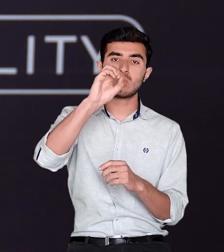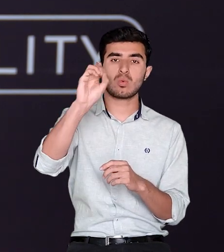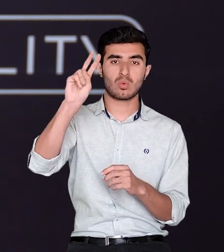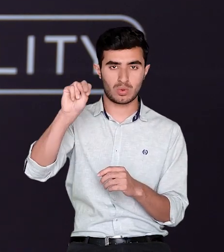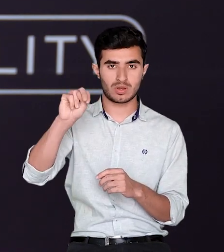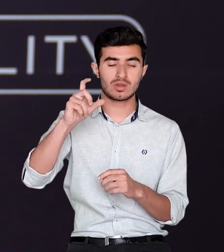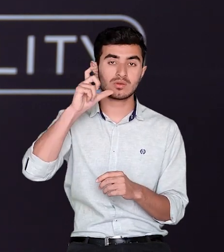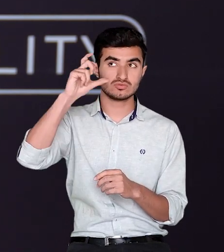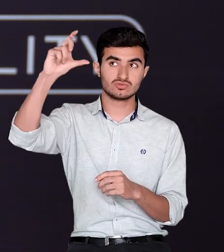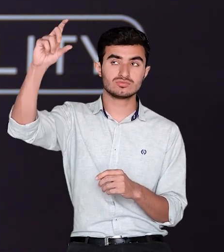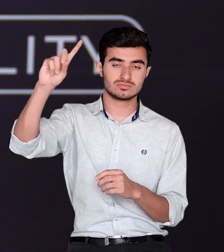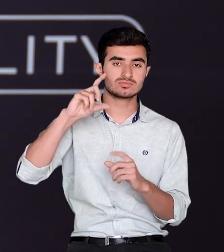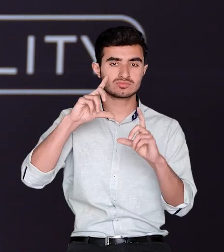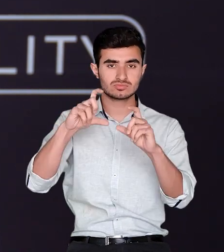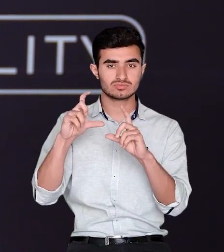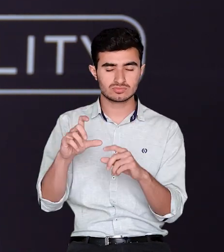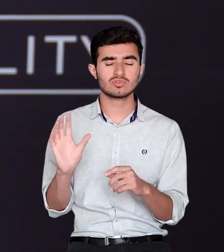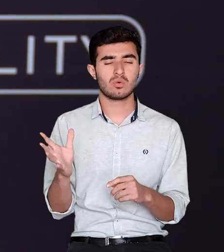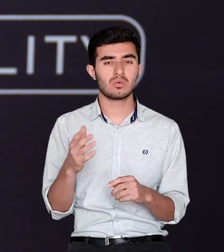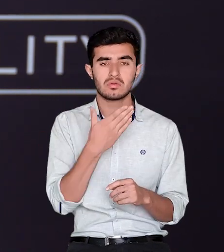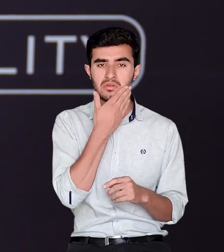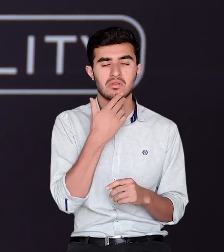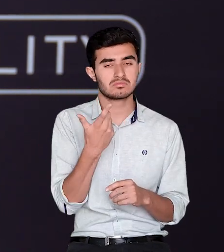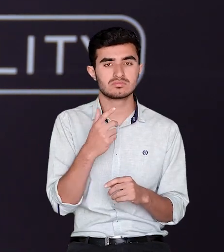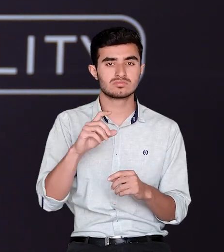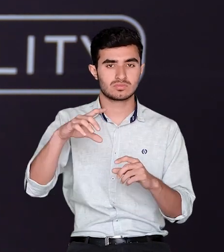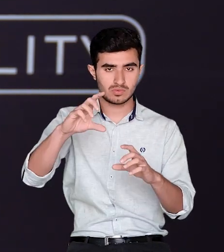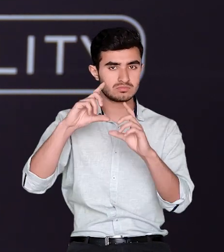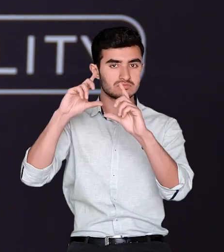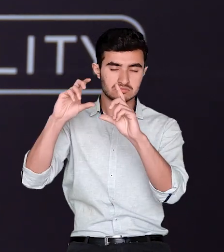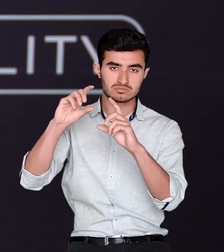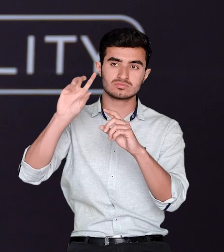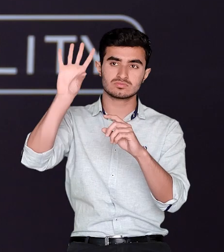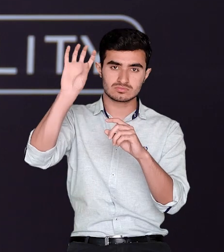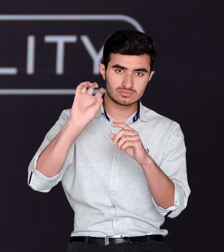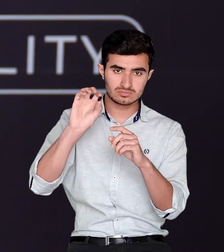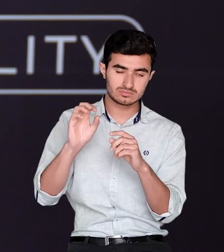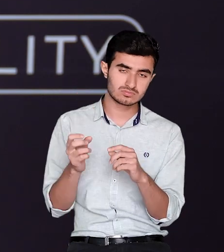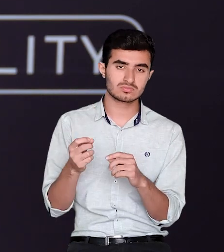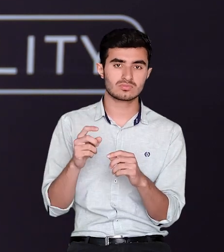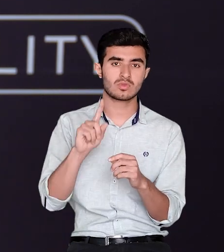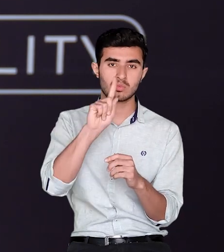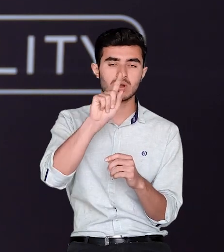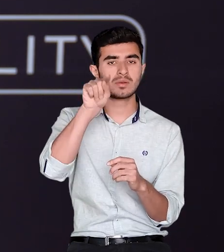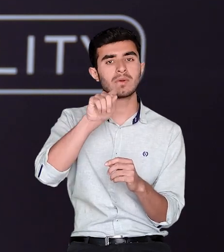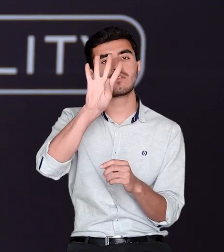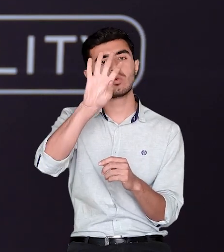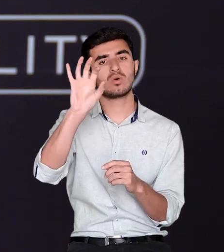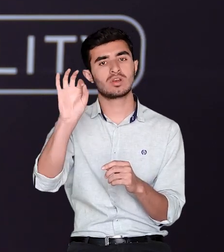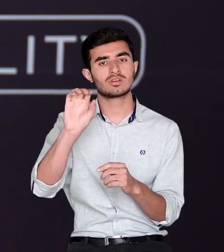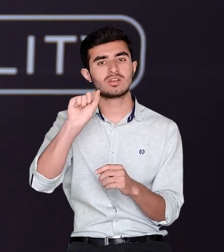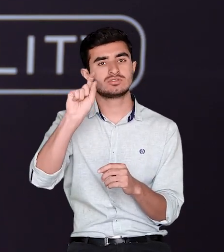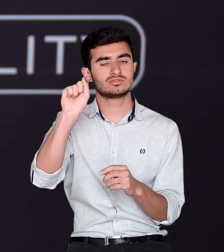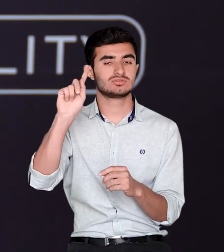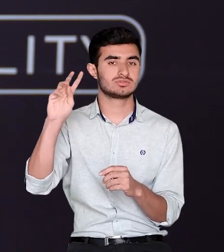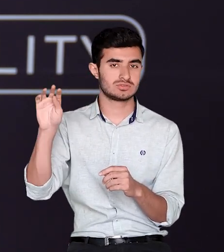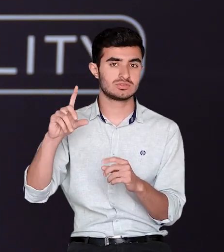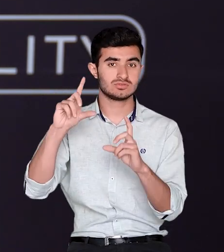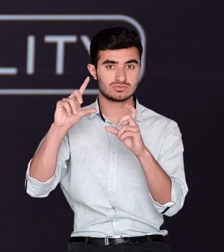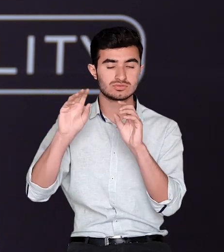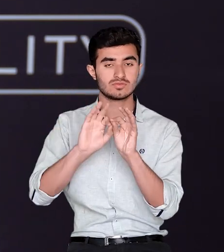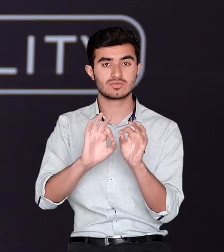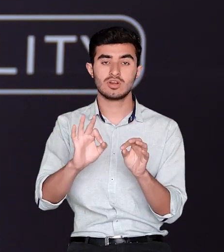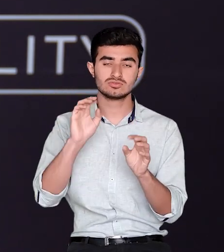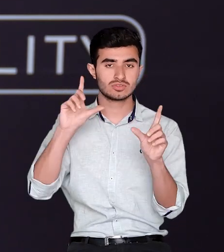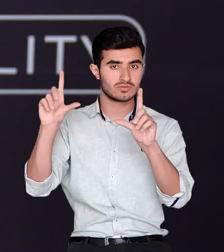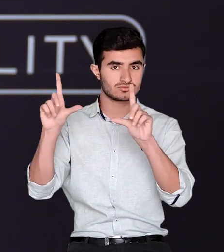अपना DSLR लें, मून की पिक्चर्स लें कोई 1/400 शटर स्पीड पे, और उसको स्टैक करें तो काफ़ी अच्छे फ्रेम्स